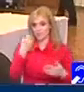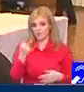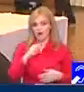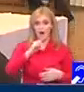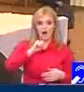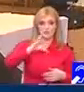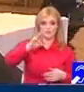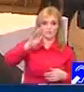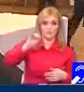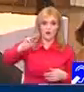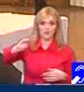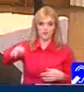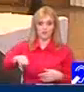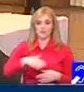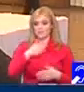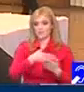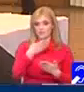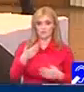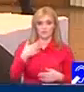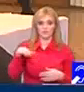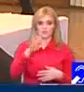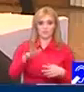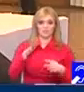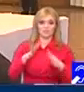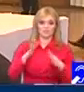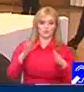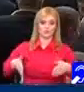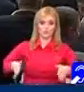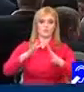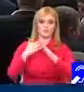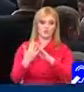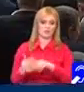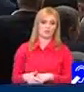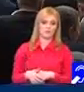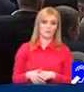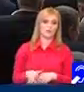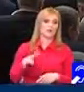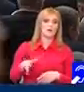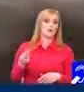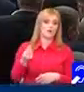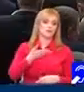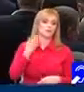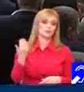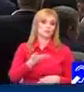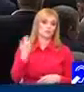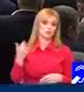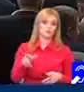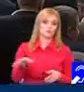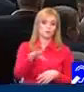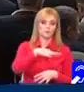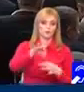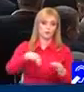acele 13 milioane de lei care să asfaltăm drumurile centrale. Bate vântul prin bugetele locale, așa că pentru proiectele